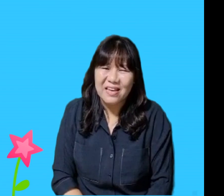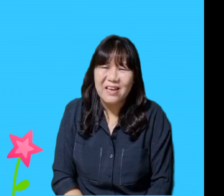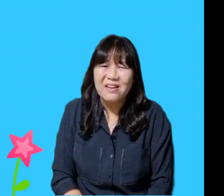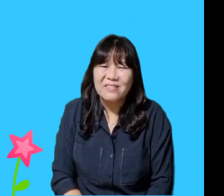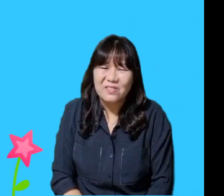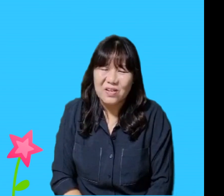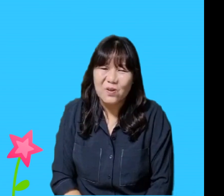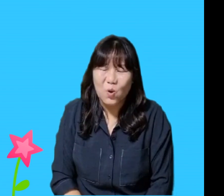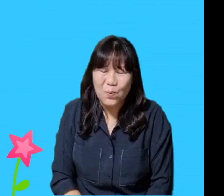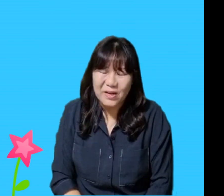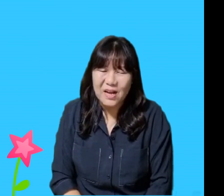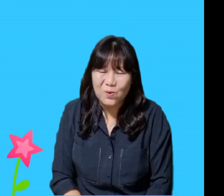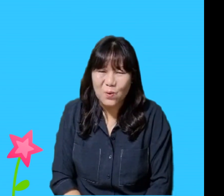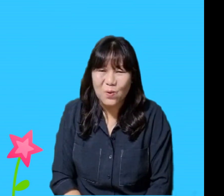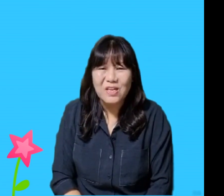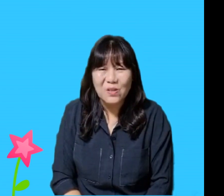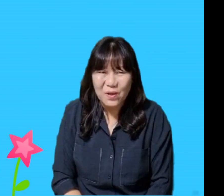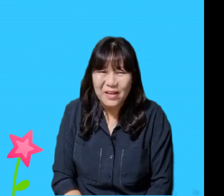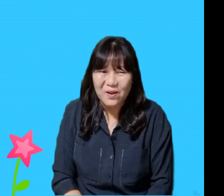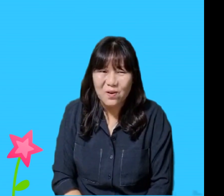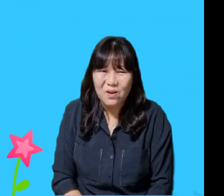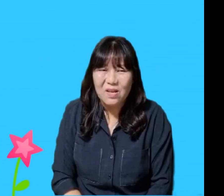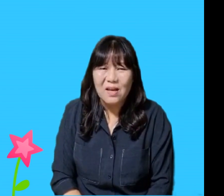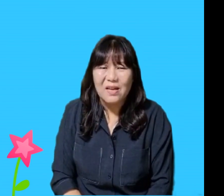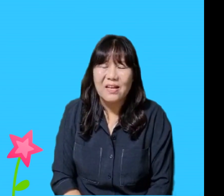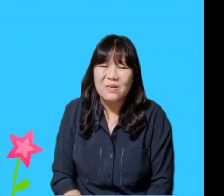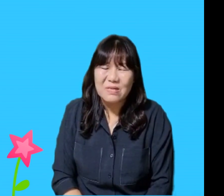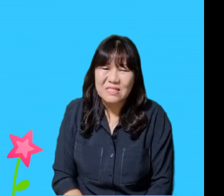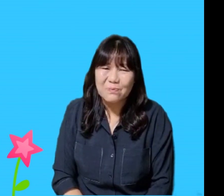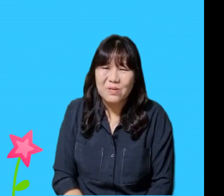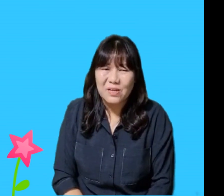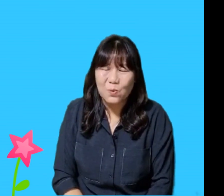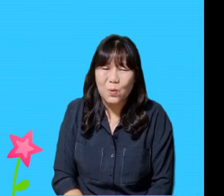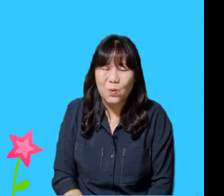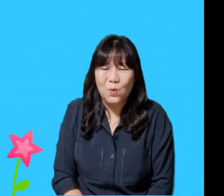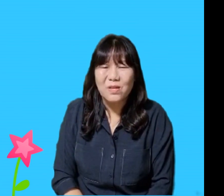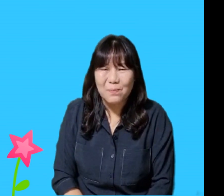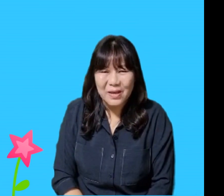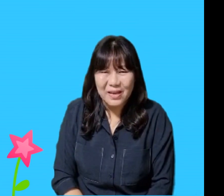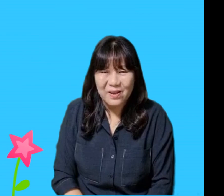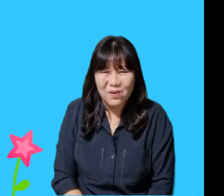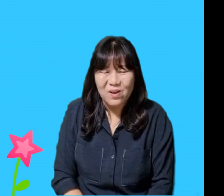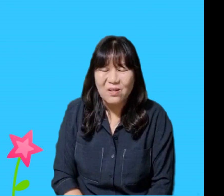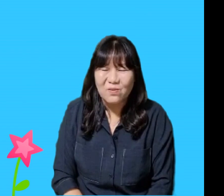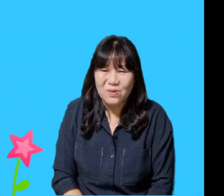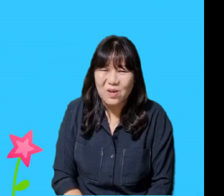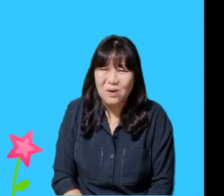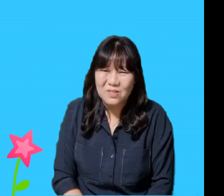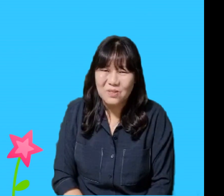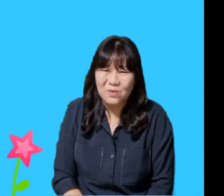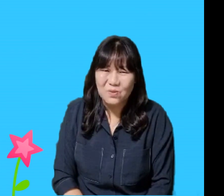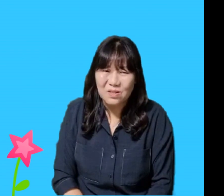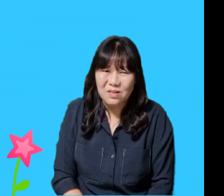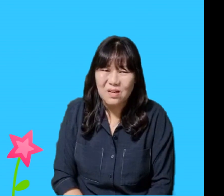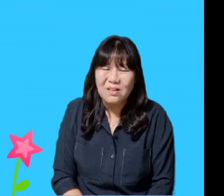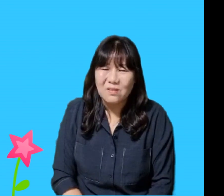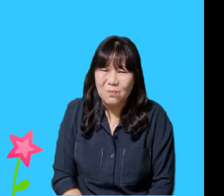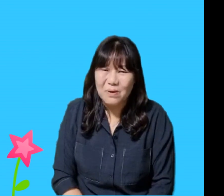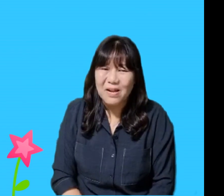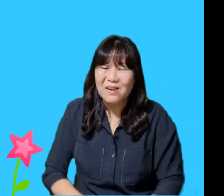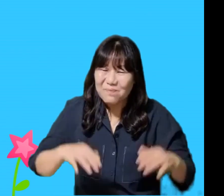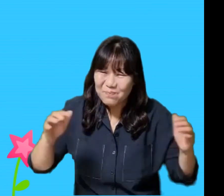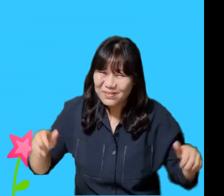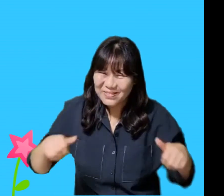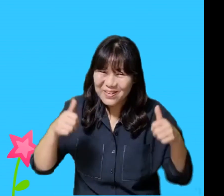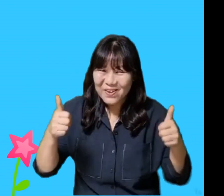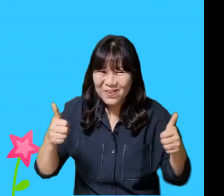하나님께 제일 고백하고 기도해요. 하나님 말씀을 읽고 얘기해요. 우리 영어부 친구들